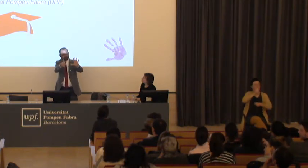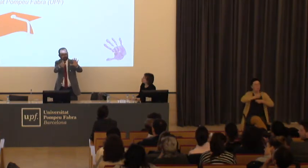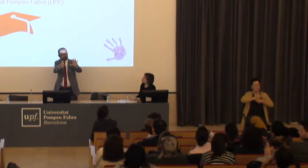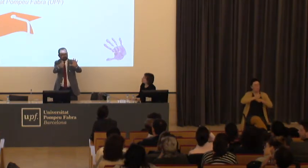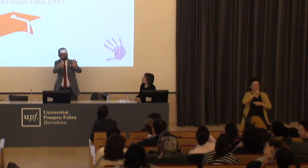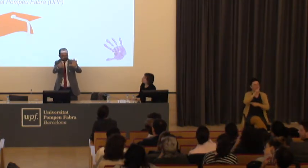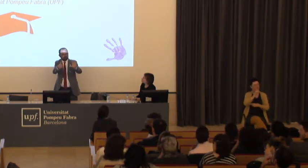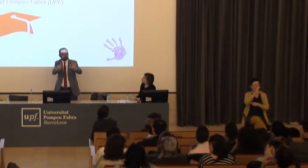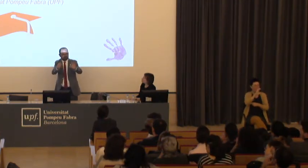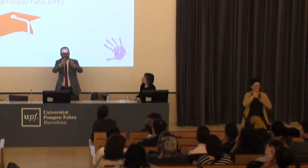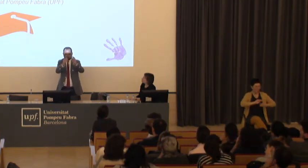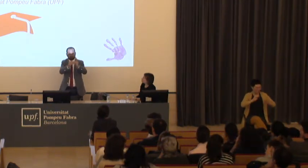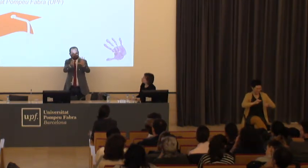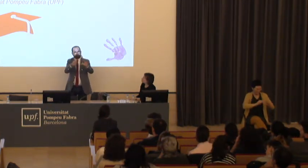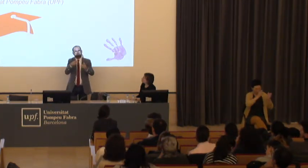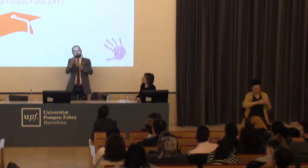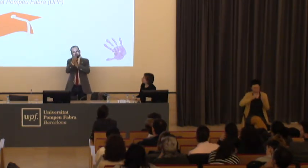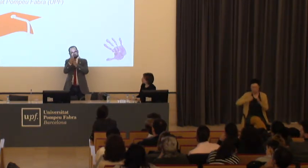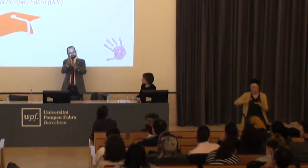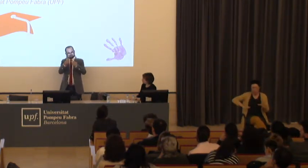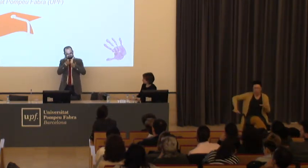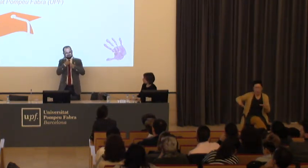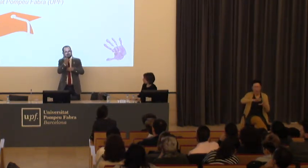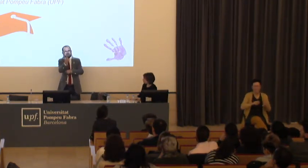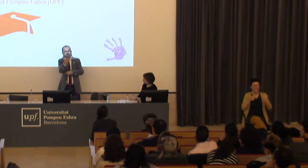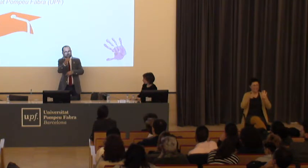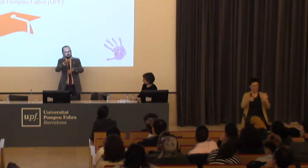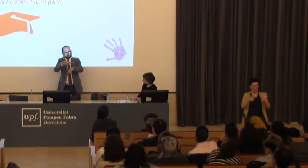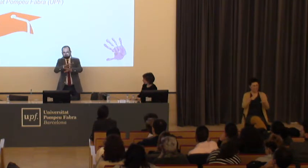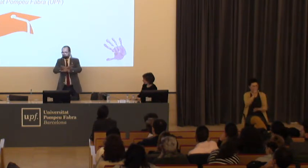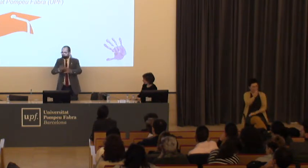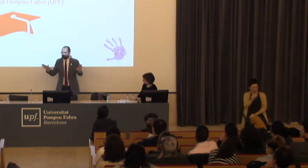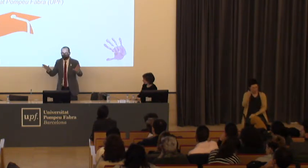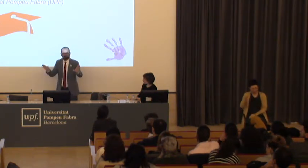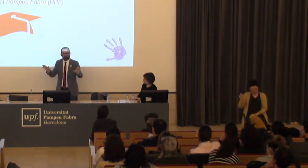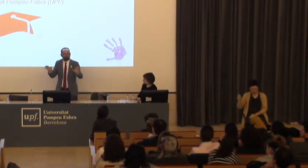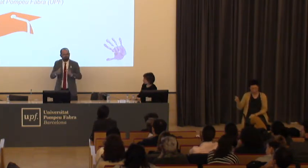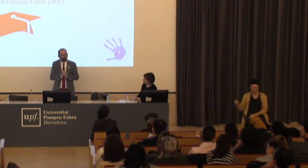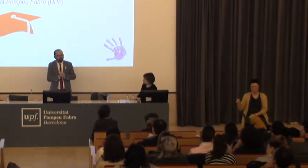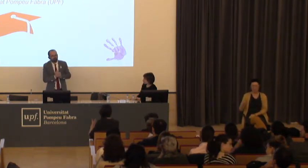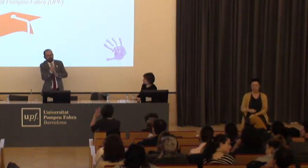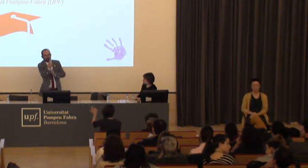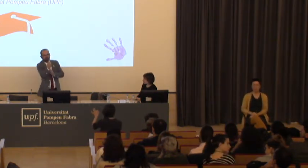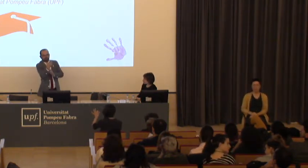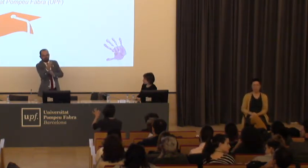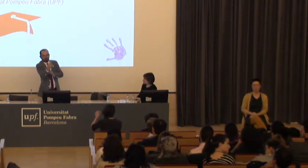Un altre també crec que era lingüista. En total érem sis. Vam ser un total de sis i van ser